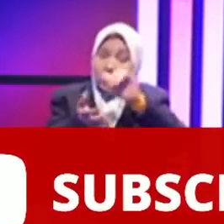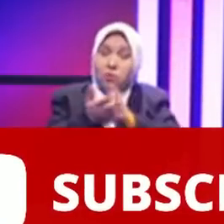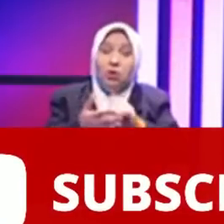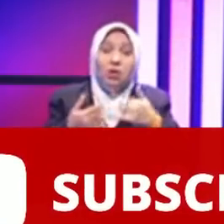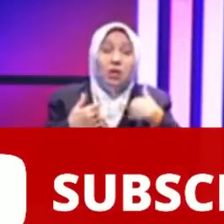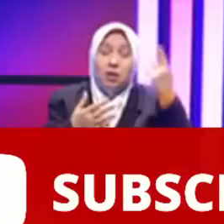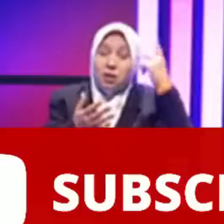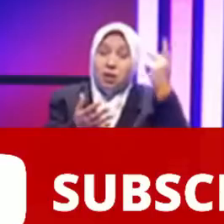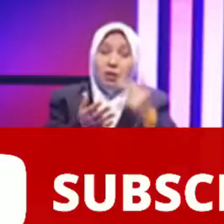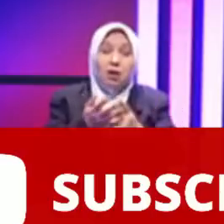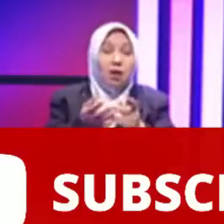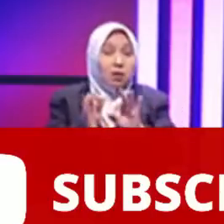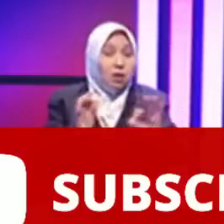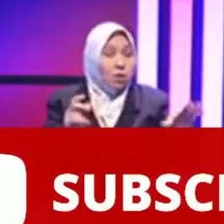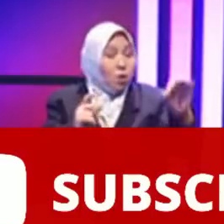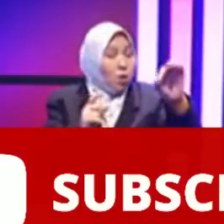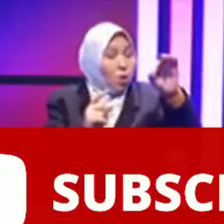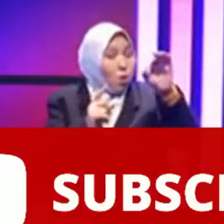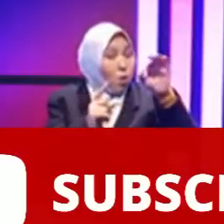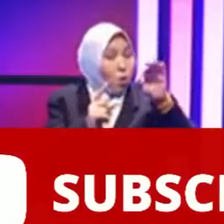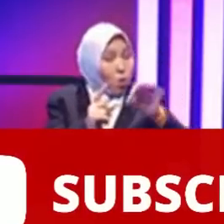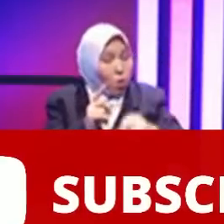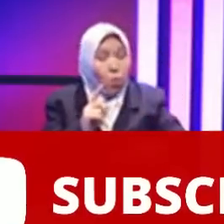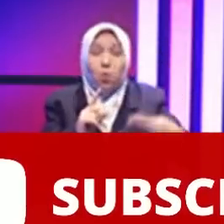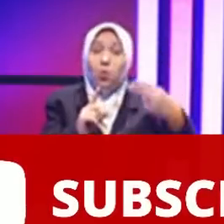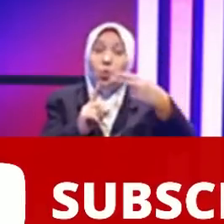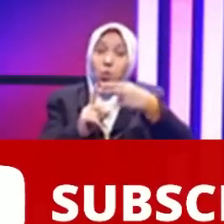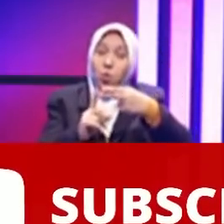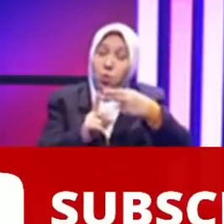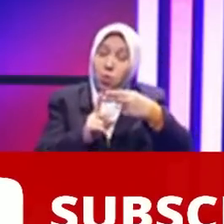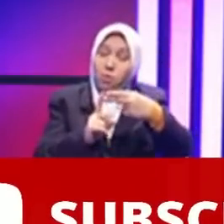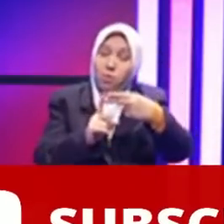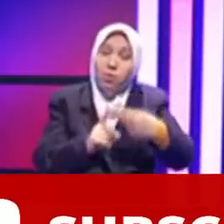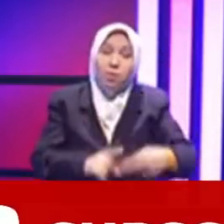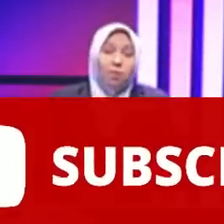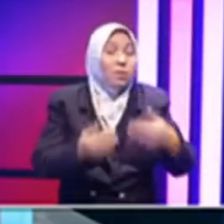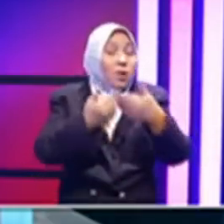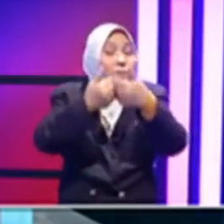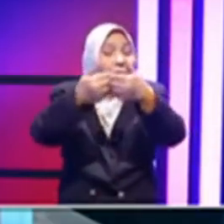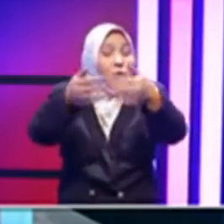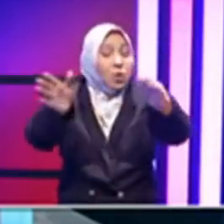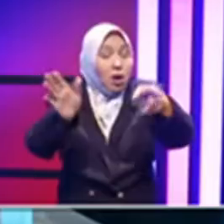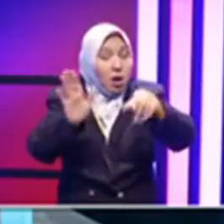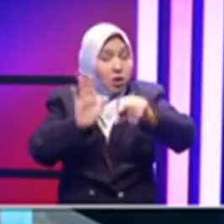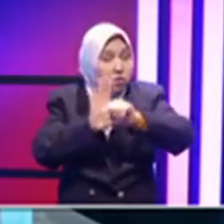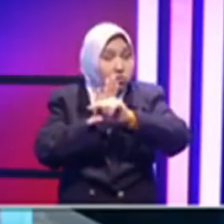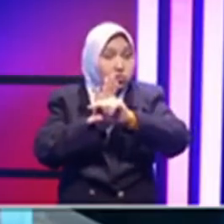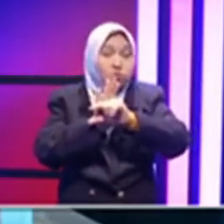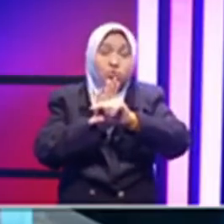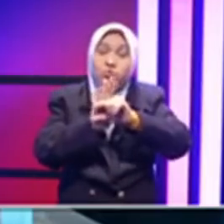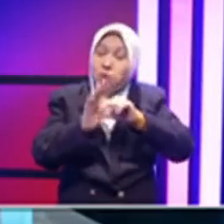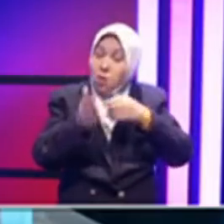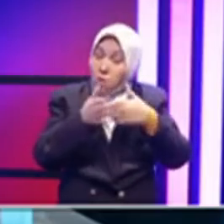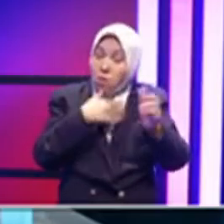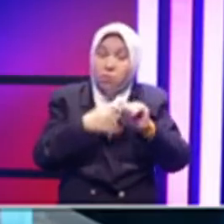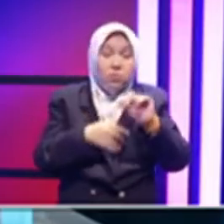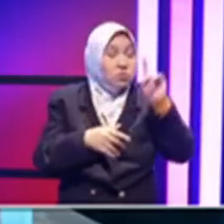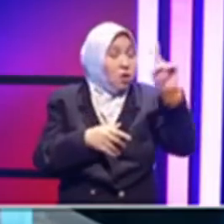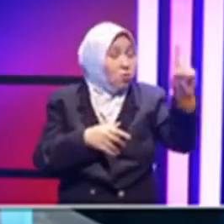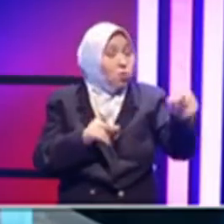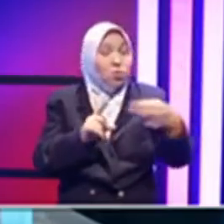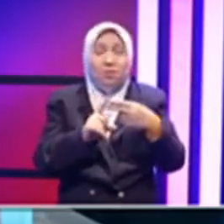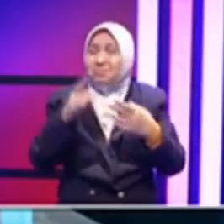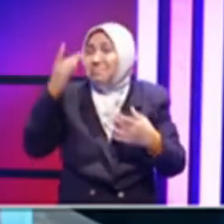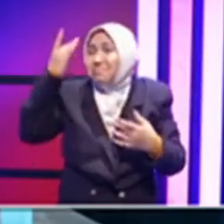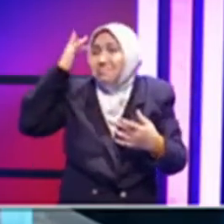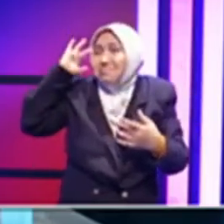sebagai ayat ataupun huruf fawatihus surah ataupun huruf-huruf pembukaan surah. Walaupun satu huruf, tak tahu maknanya, tapi